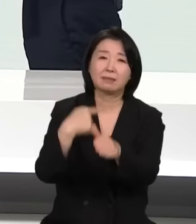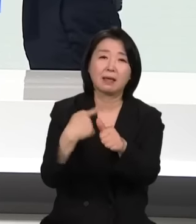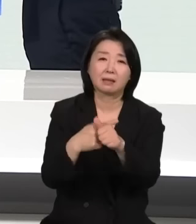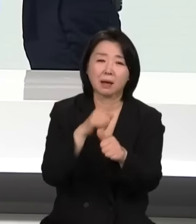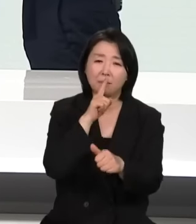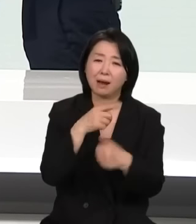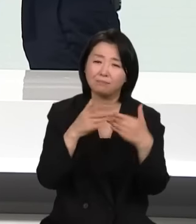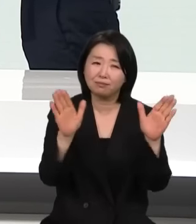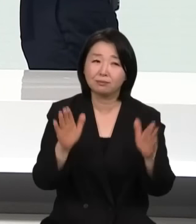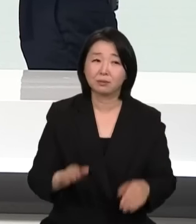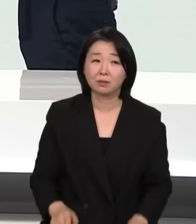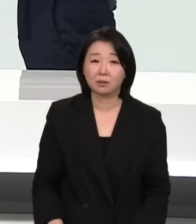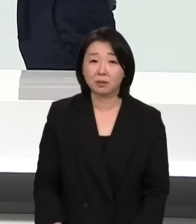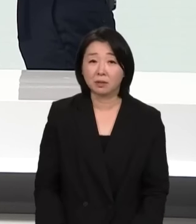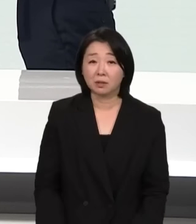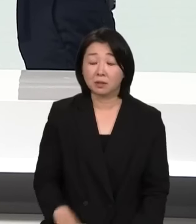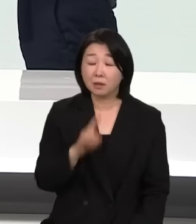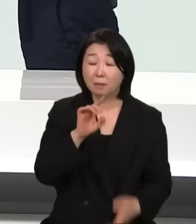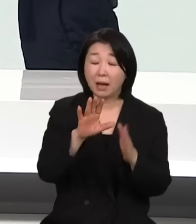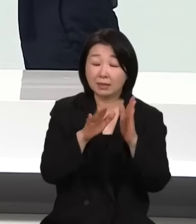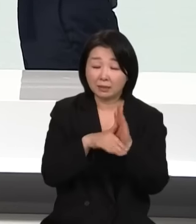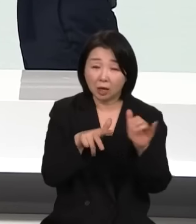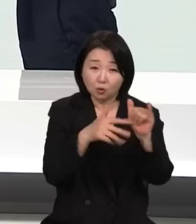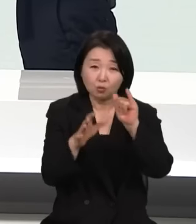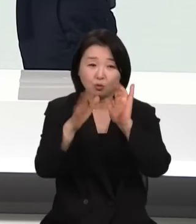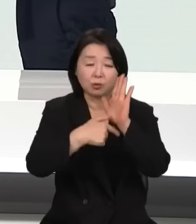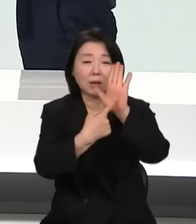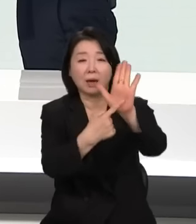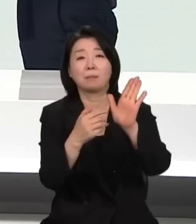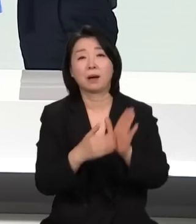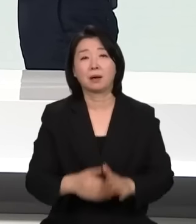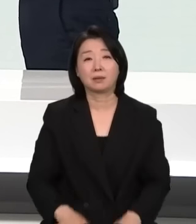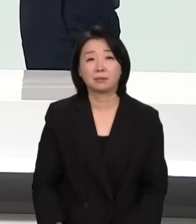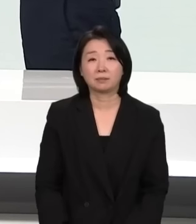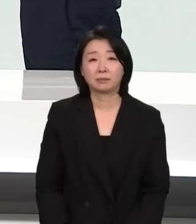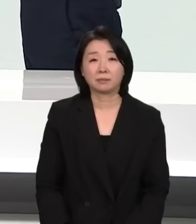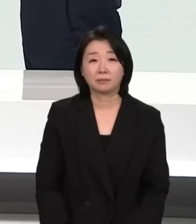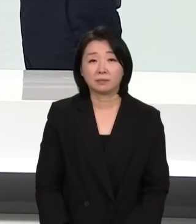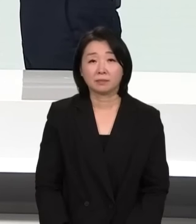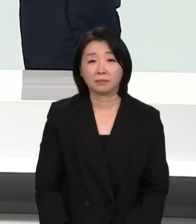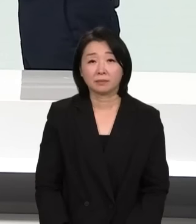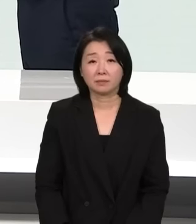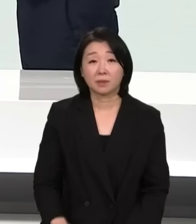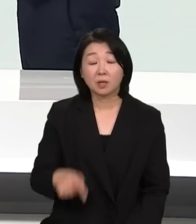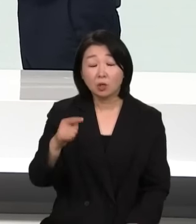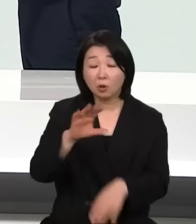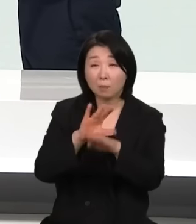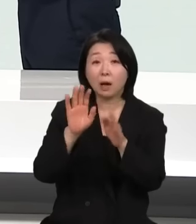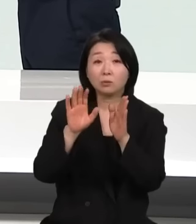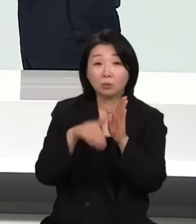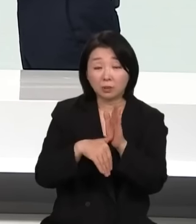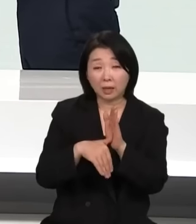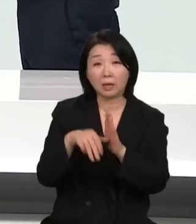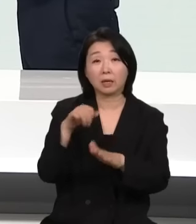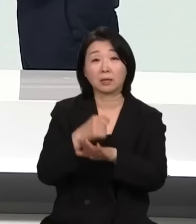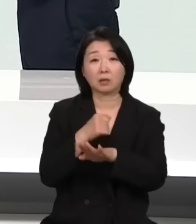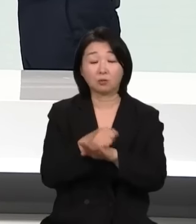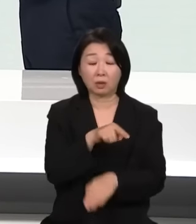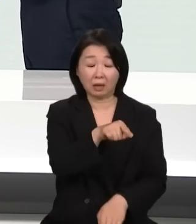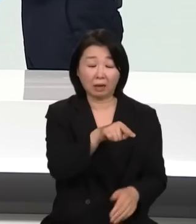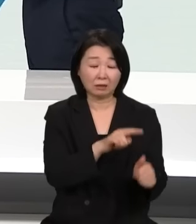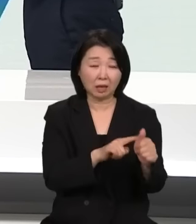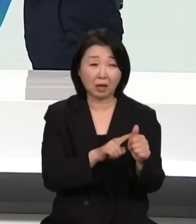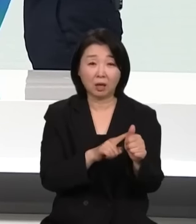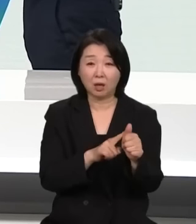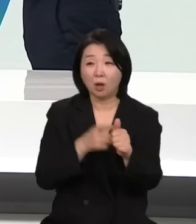있습니다이 욕설이 생방송 유튜브에 그대로 타고 나갔던 것이죠 자 그러자 이제 이후에 방송에서는 추후에 당사자의